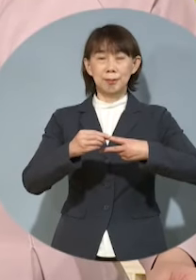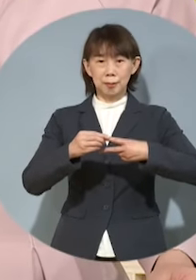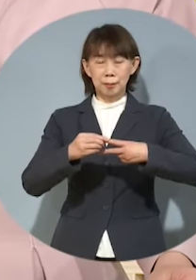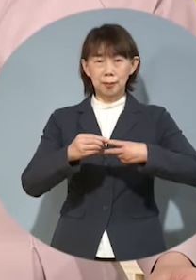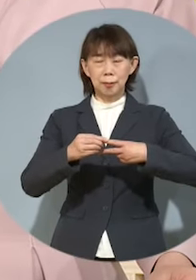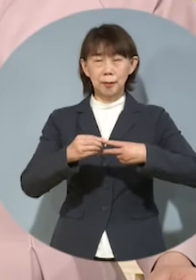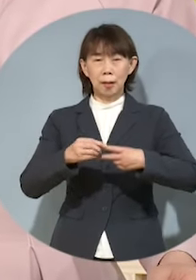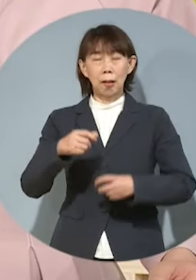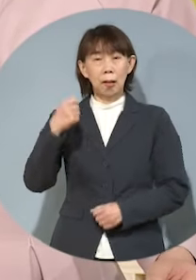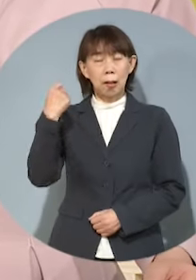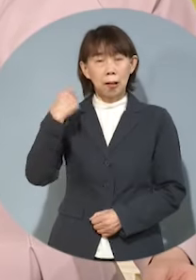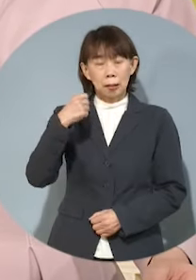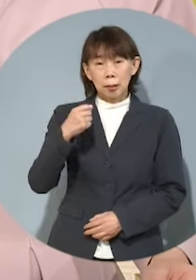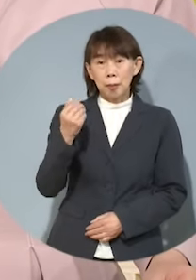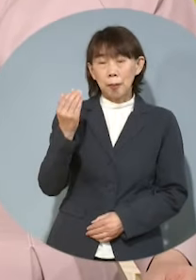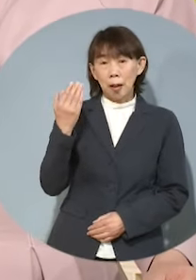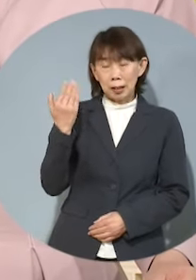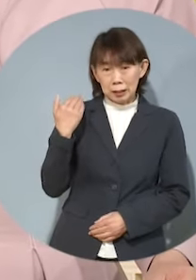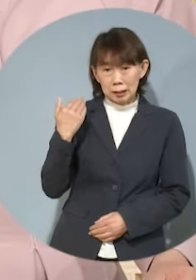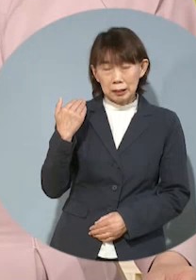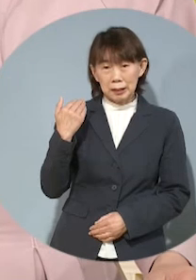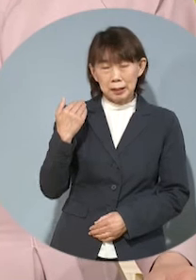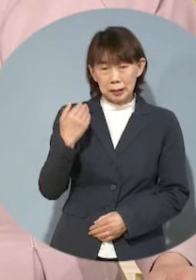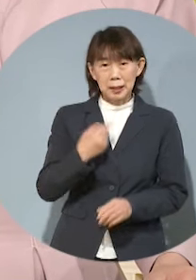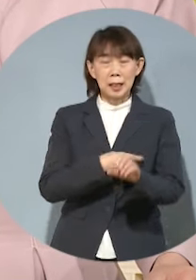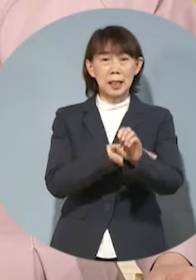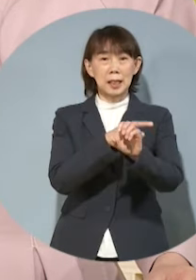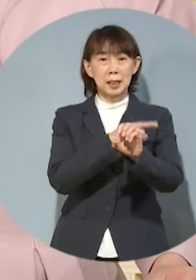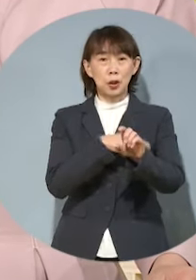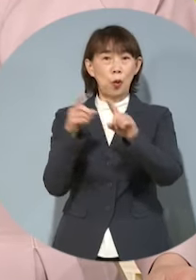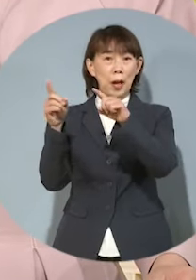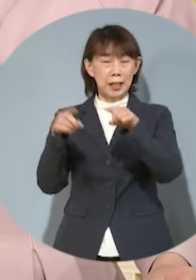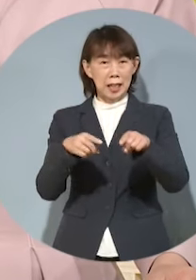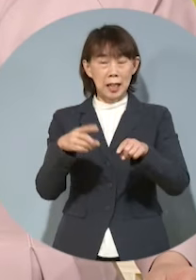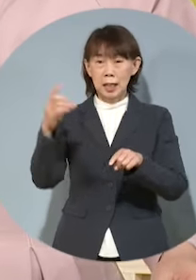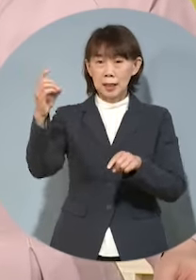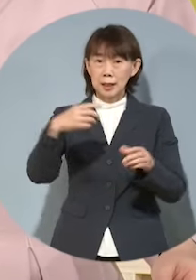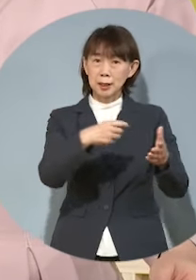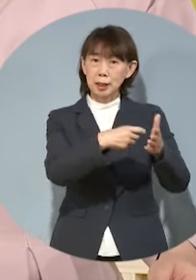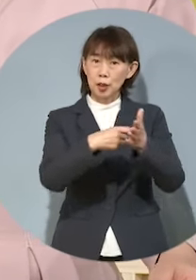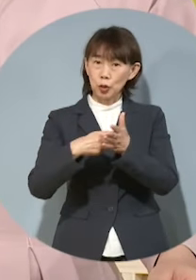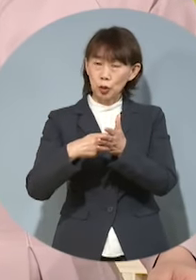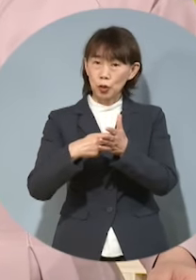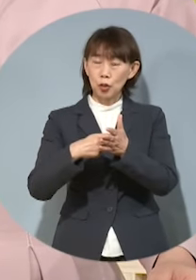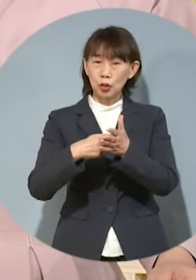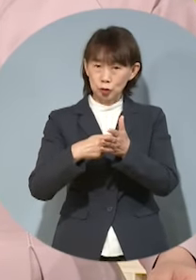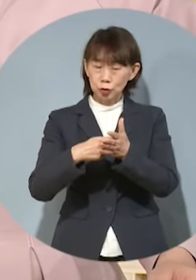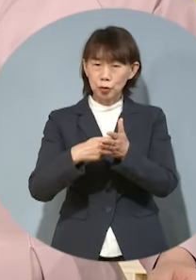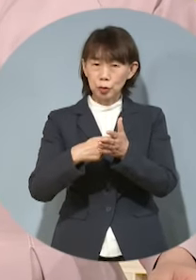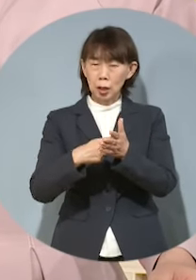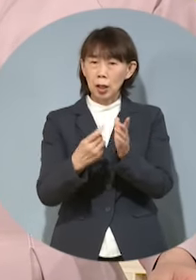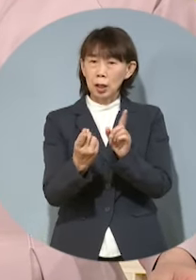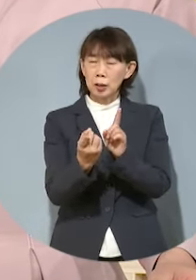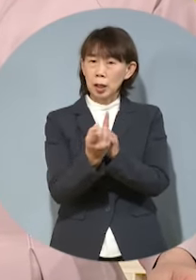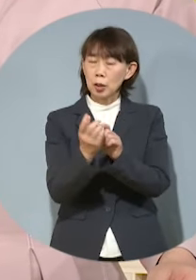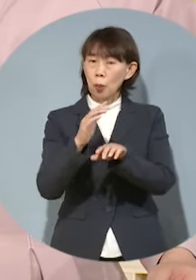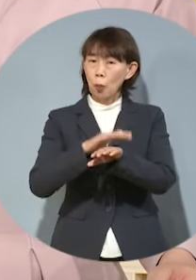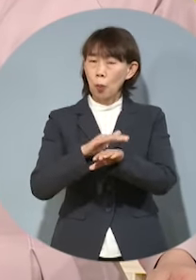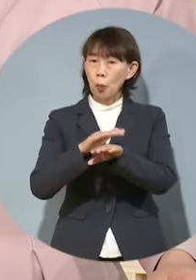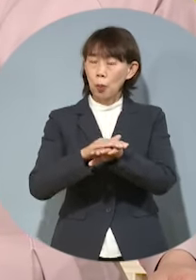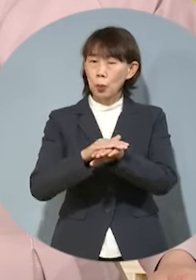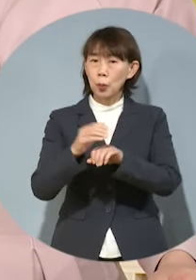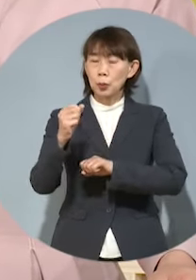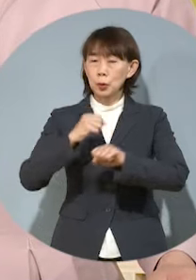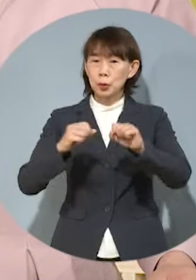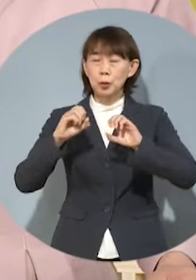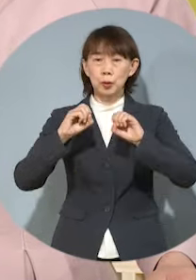九都県市では暑さが本格化する前に省エネ・節電などの地球温暖化対策への取り組み